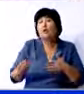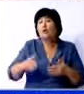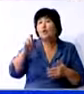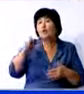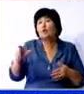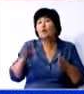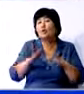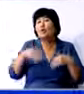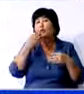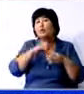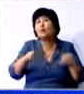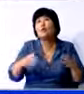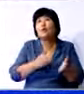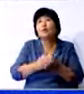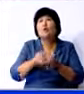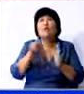кентіндегі қазандық биыл газға ауыстырылады. Қала бойынша 696 көпқабатты үй бар, тұрғын үйлерге берілетін жылу құбырлары